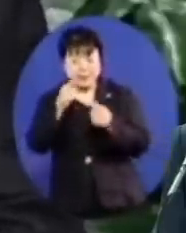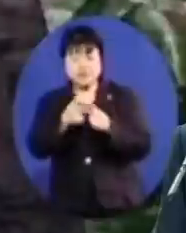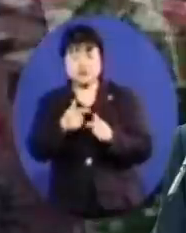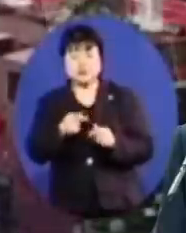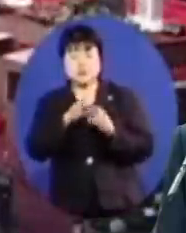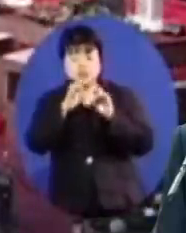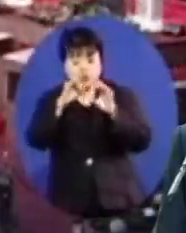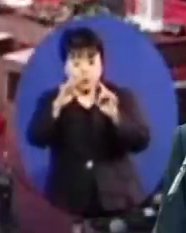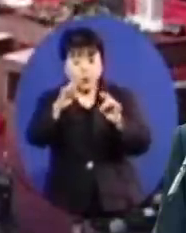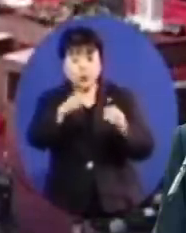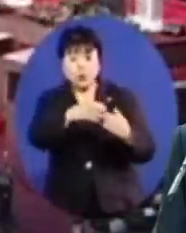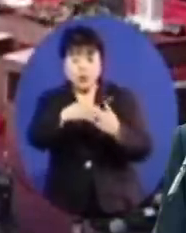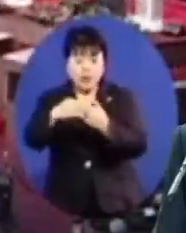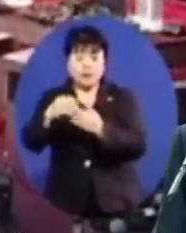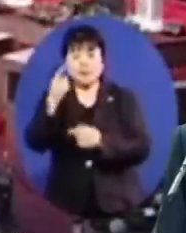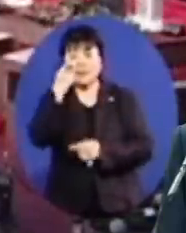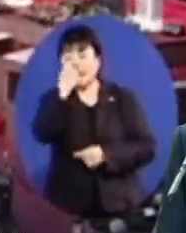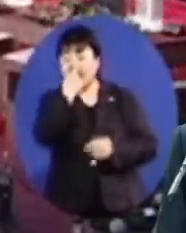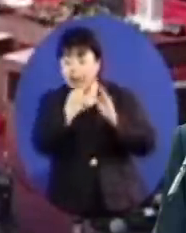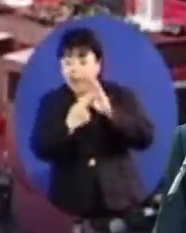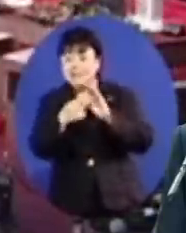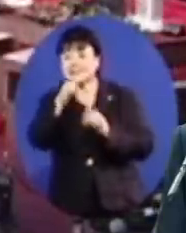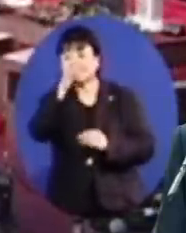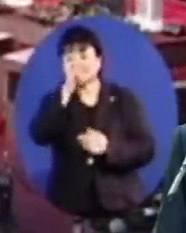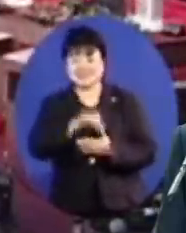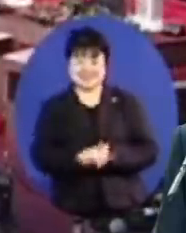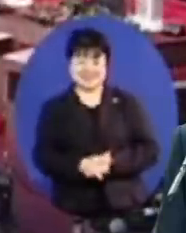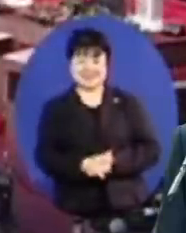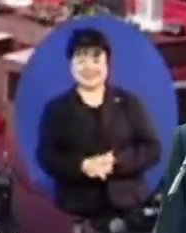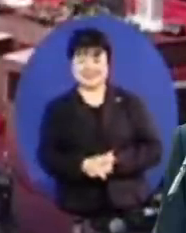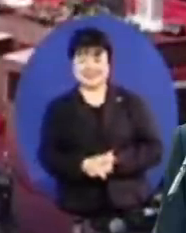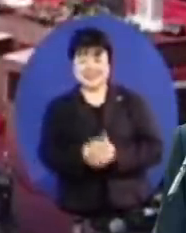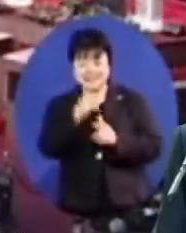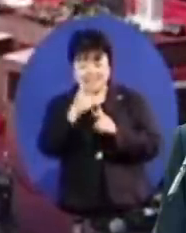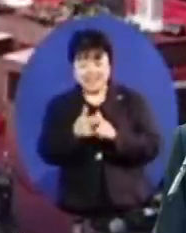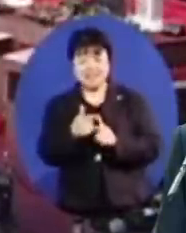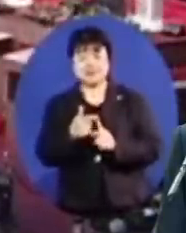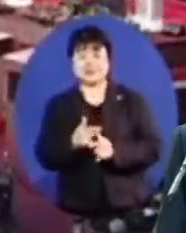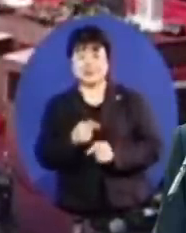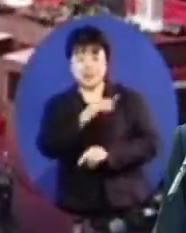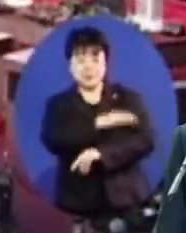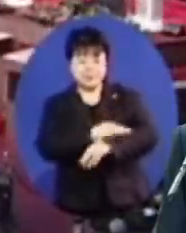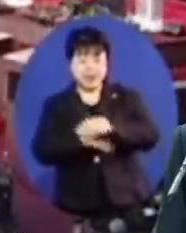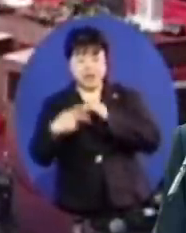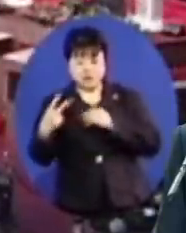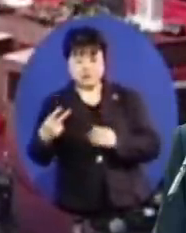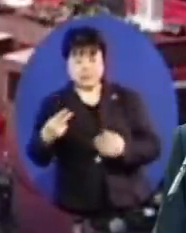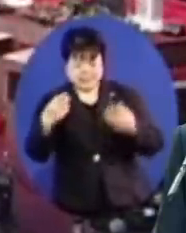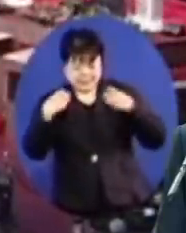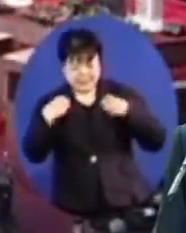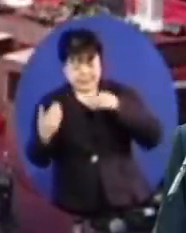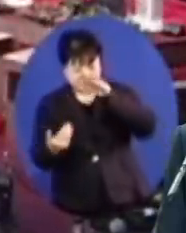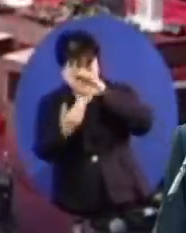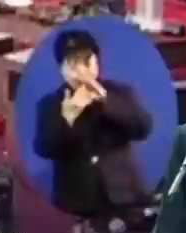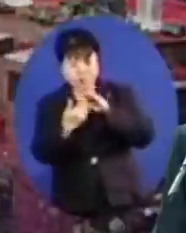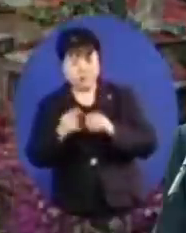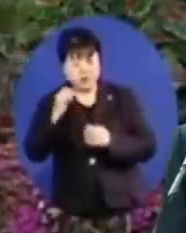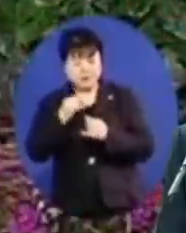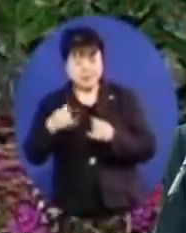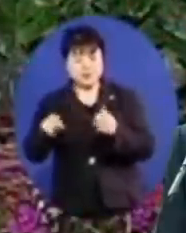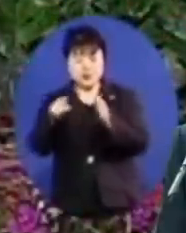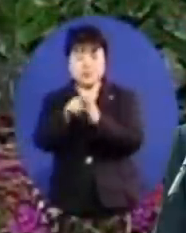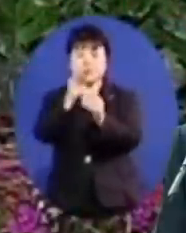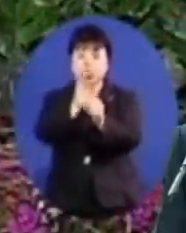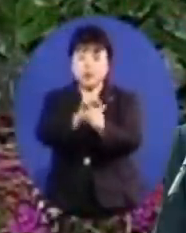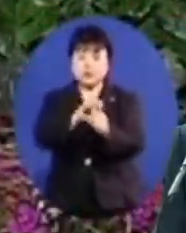했다는 간증을 읽어본 적이 있습니다. 우리가 예수님의 두 팔이 되겠다는 각오로 어려운 이웃을 위해 헌신의 삶을